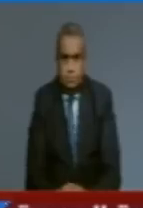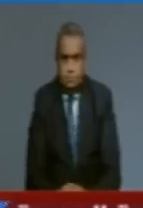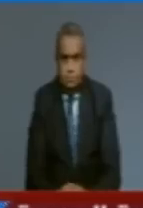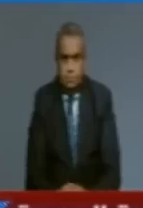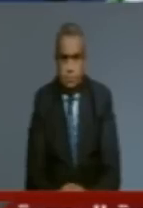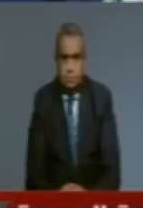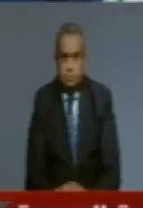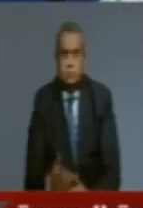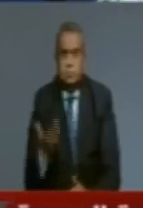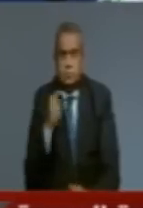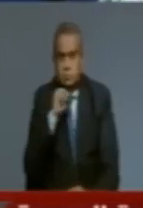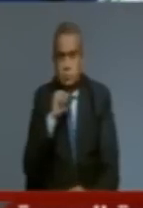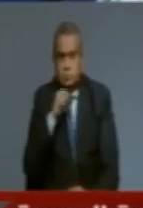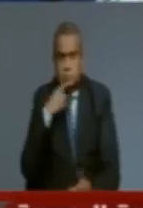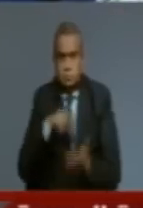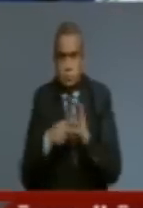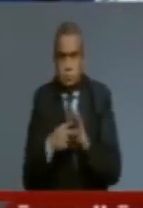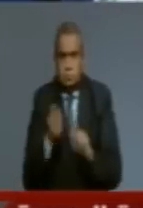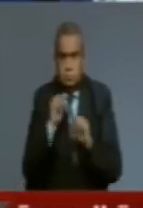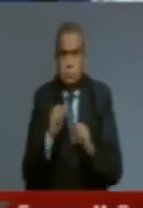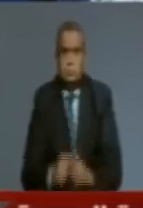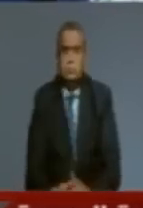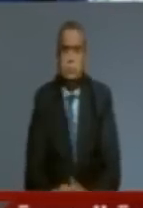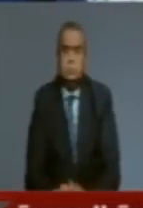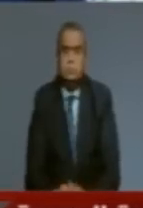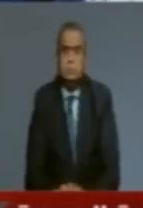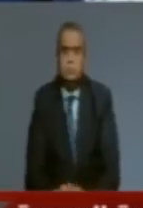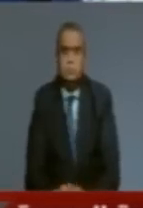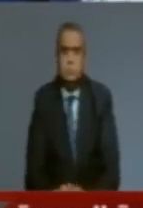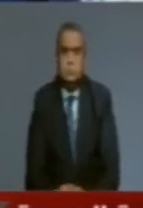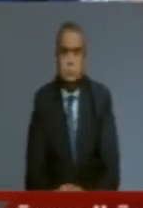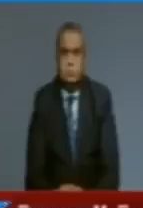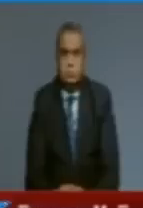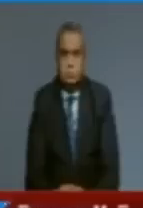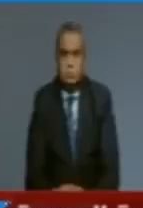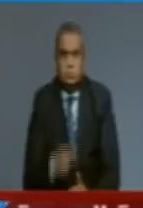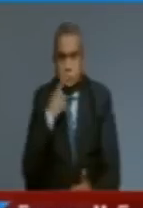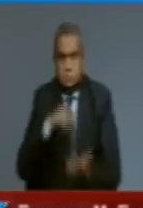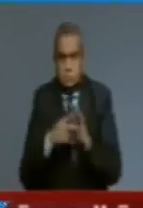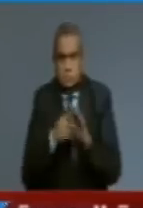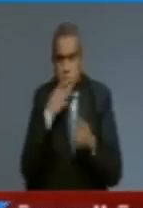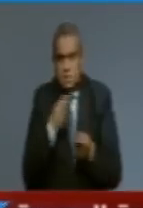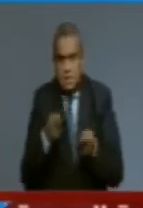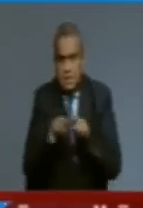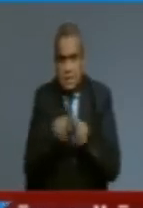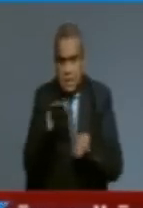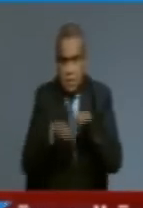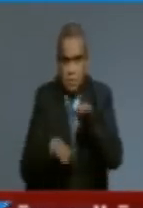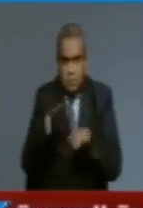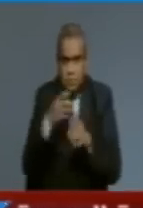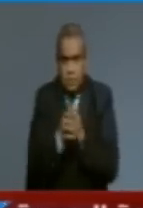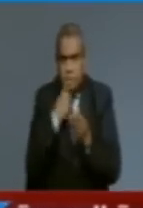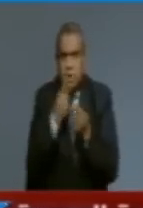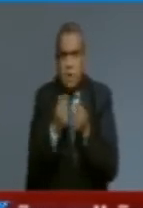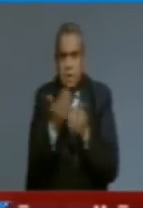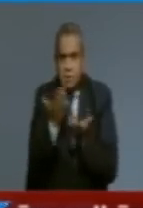والتي لا تستطيع أن تجد توازنا في اقتصاداتها،